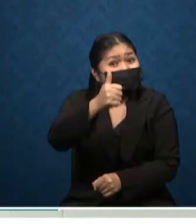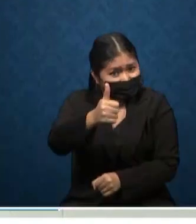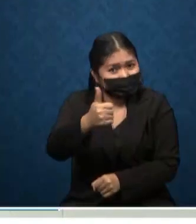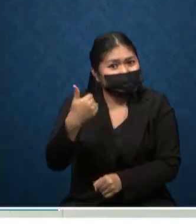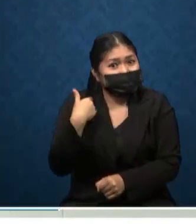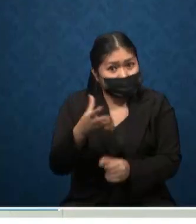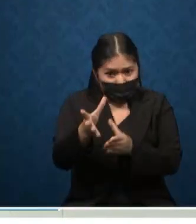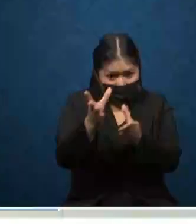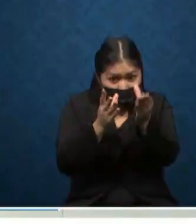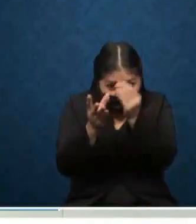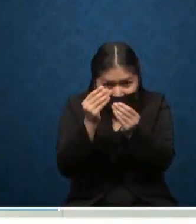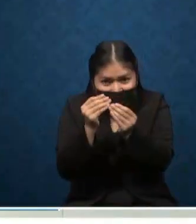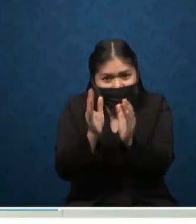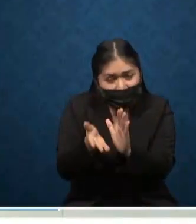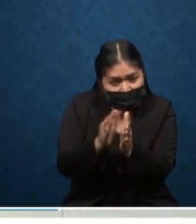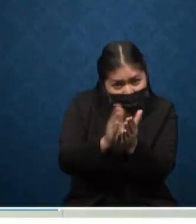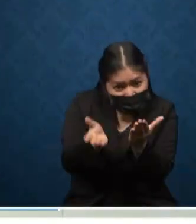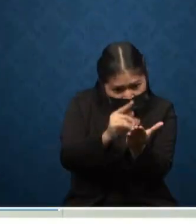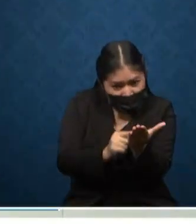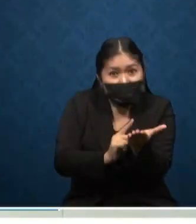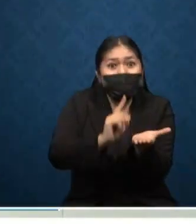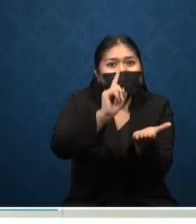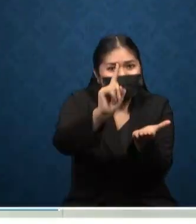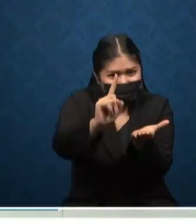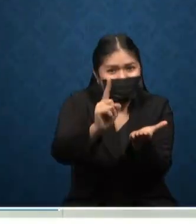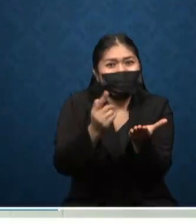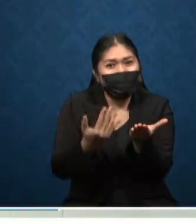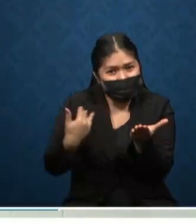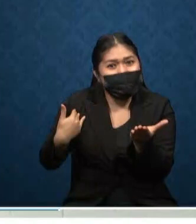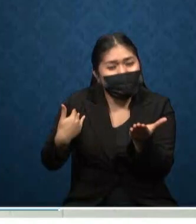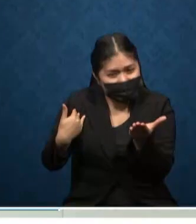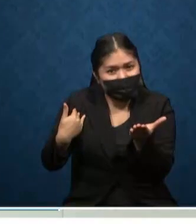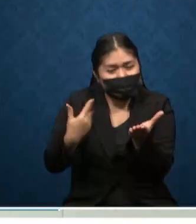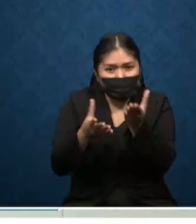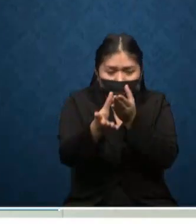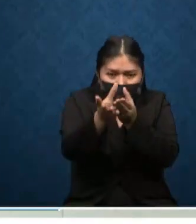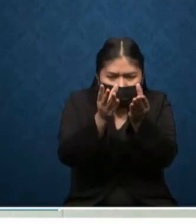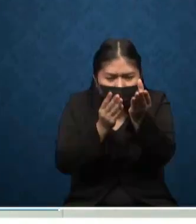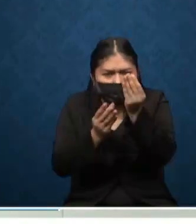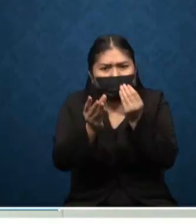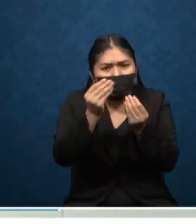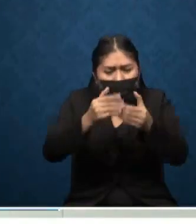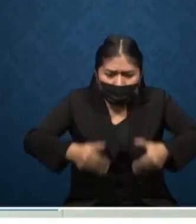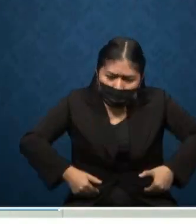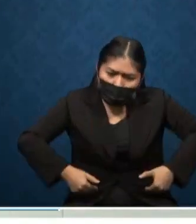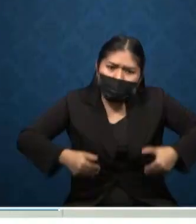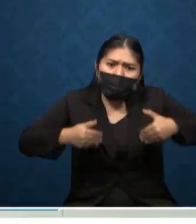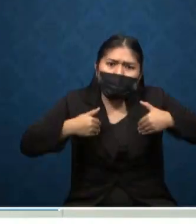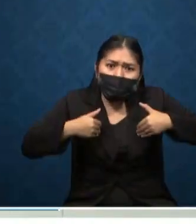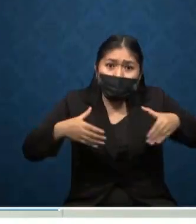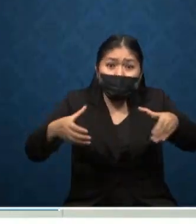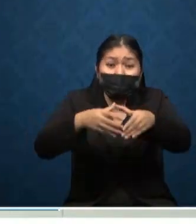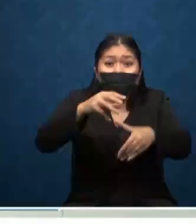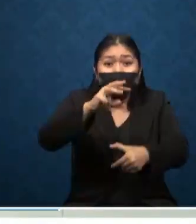การศึกษาอีกเล่มหนึ่งที่จะตามมาในเวลาไม่นานก็คือการศึกษาชีวิตของชนเผ่ามาลา